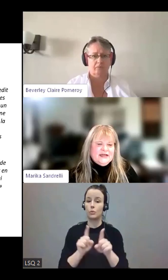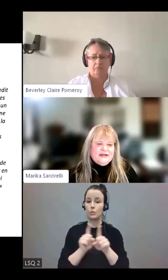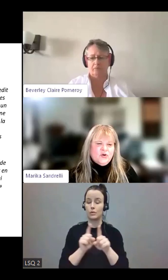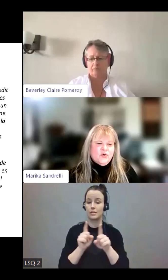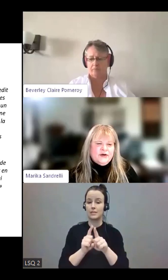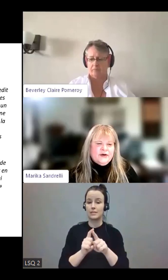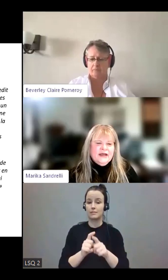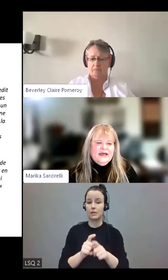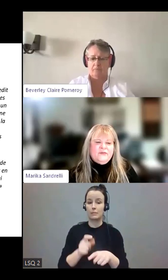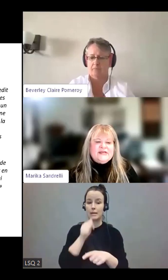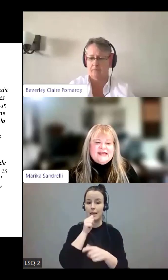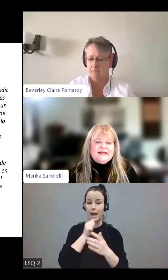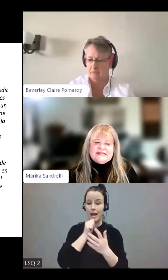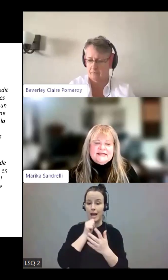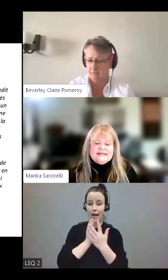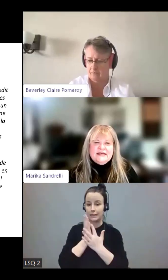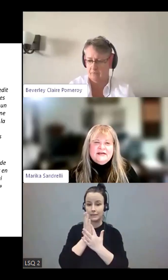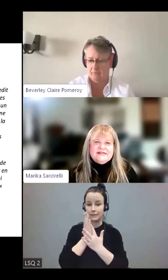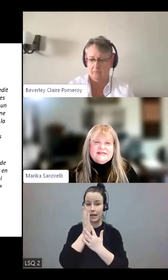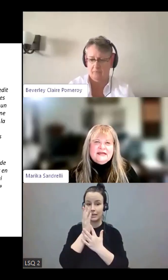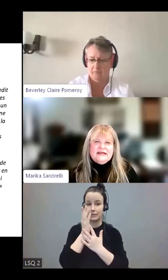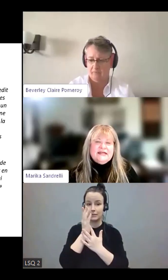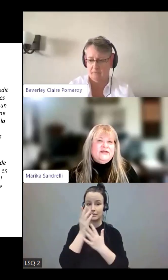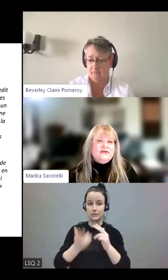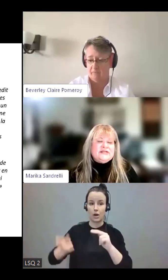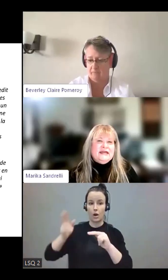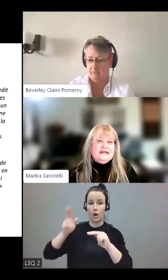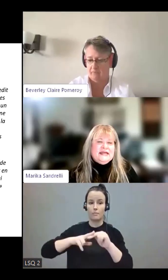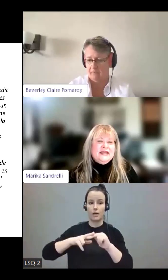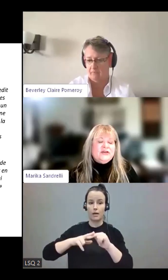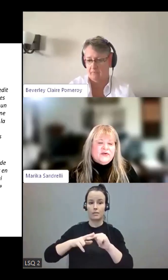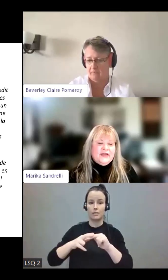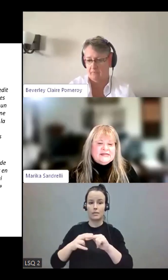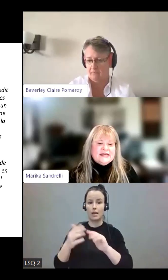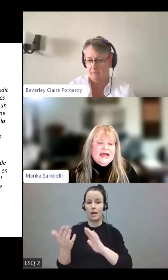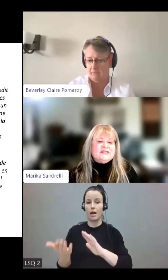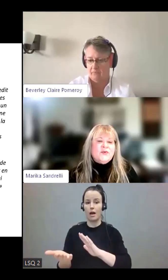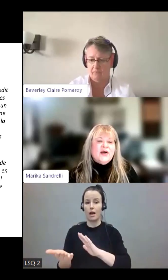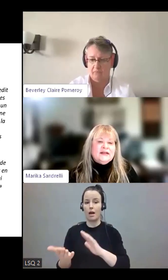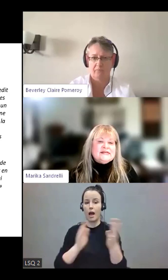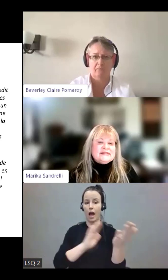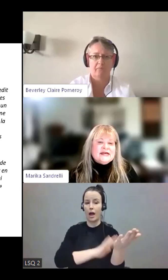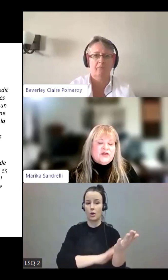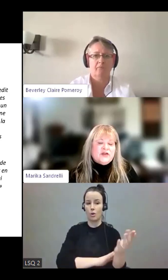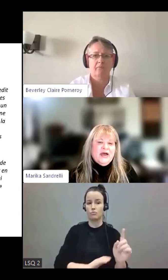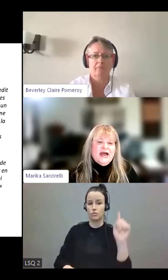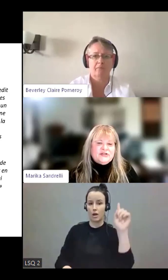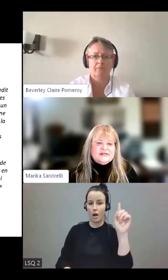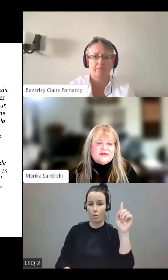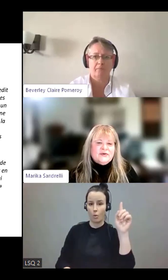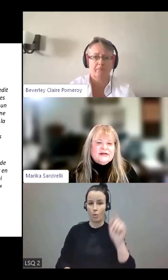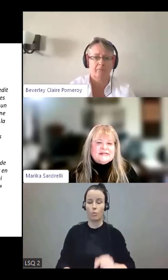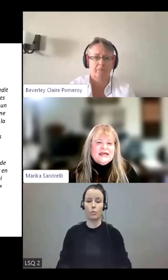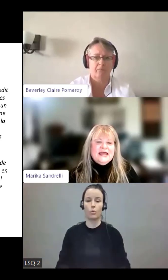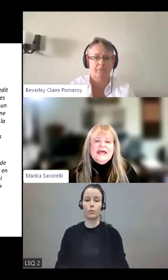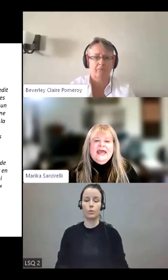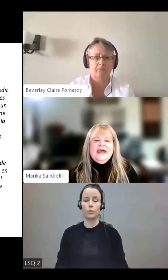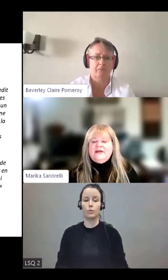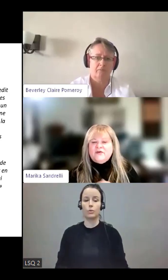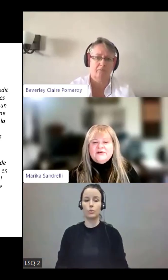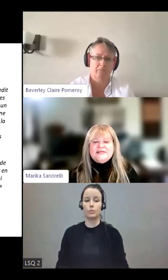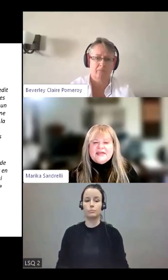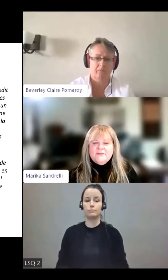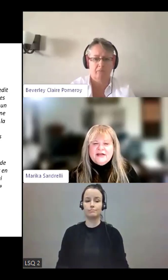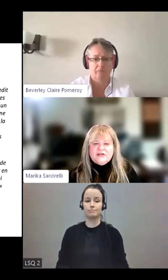gauche. Et les échelles continuent à augmenter, ainsi que les cotes